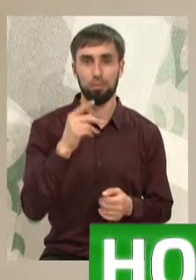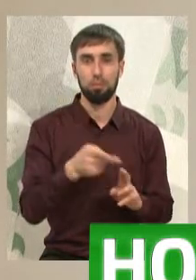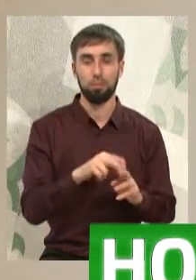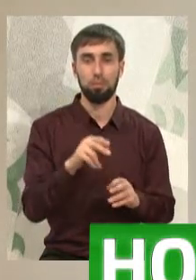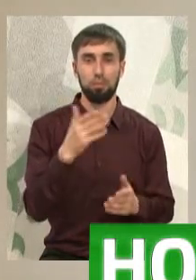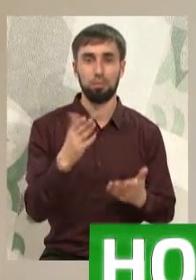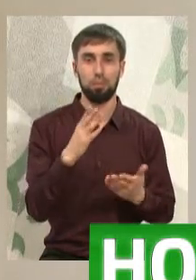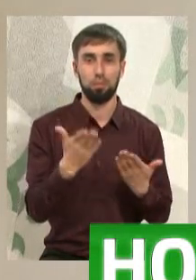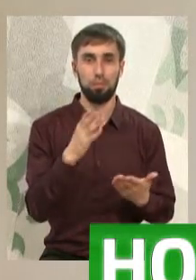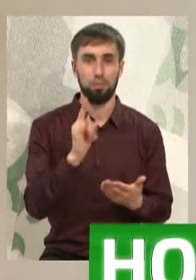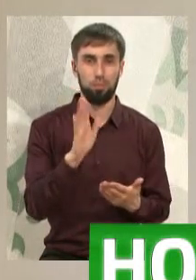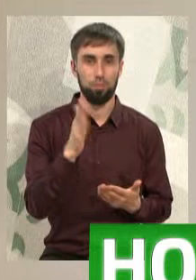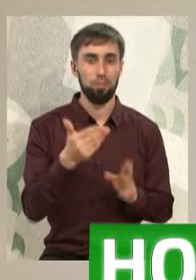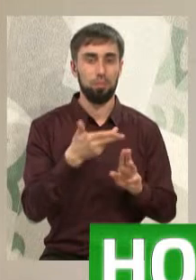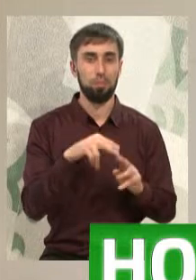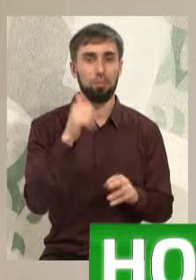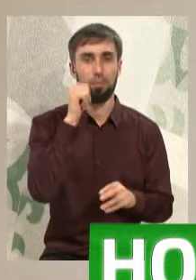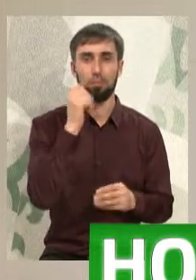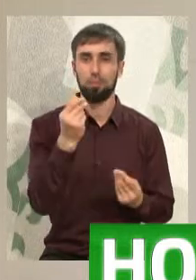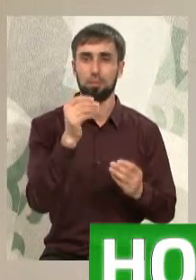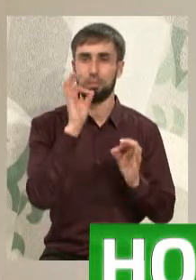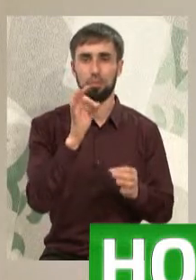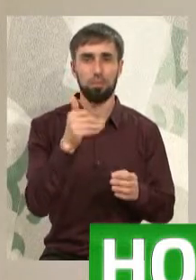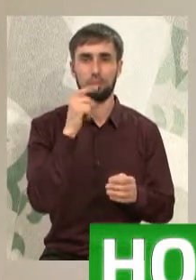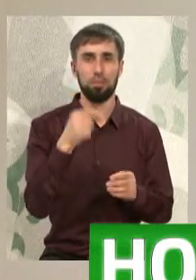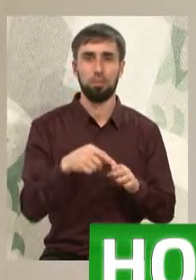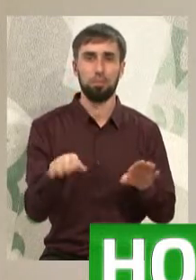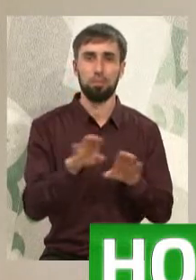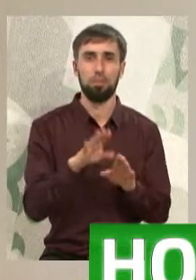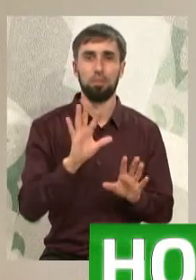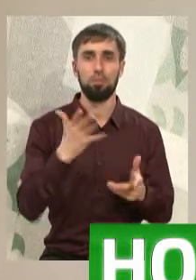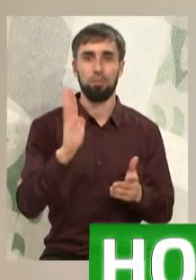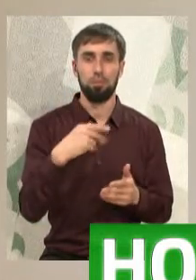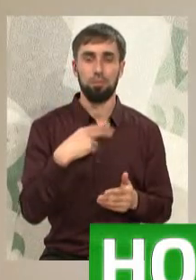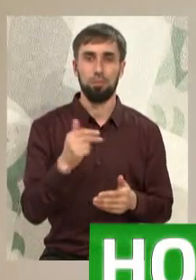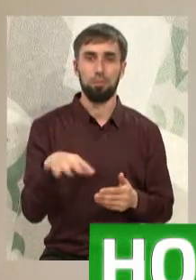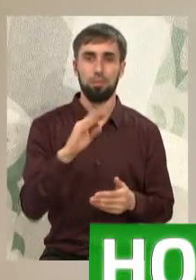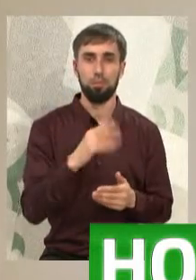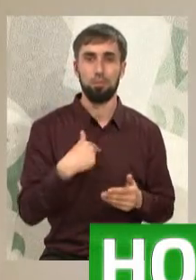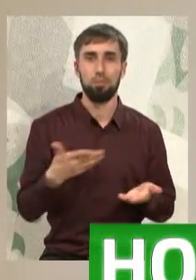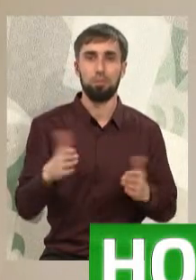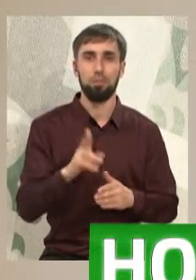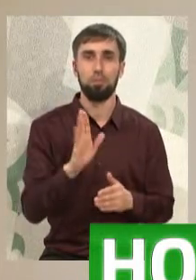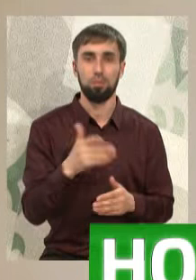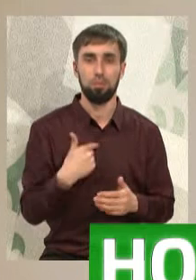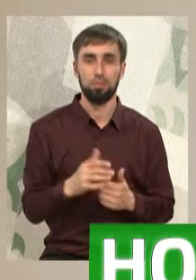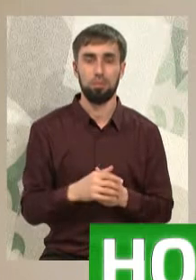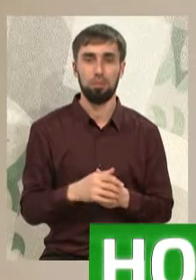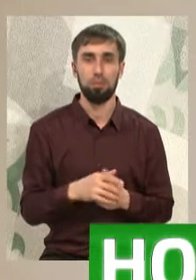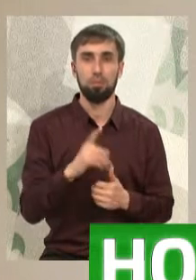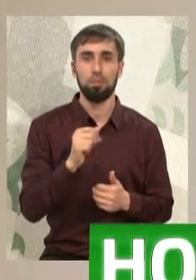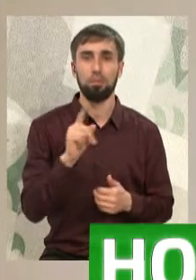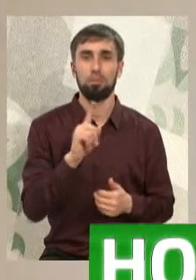завтра не будет денег вообще, их просто не останется. Что останется у нас самих, что останется внутри нас, за что мы